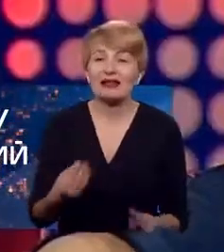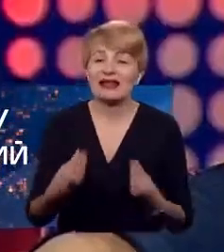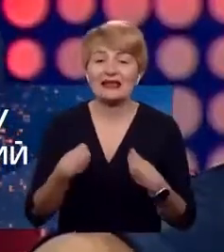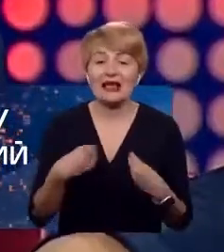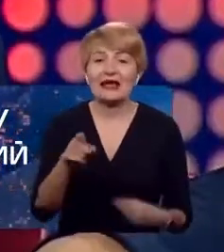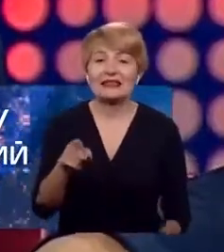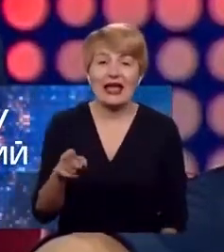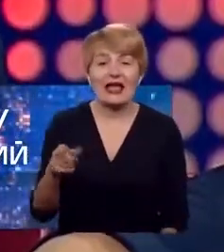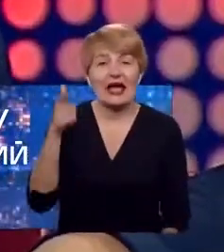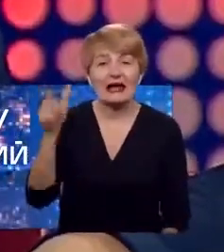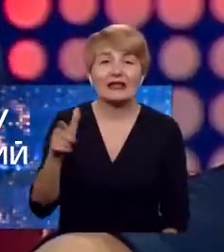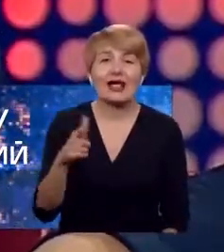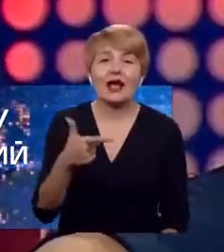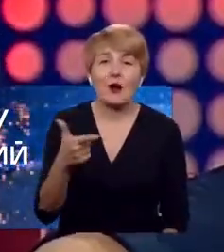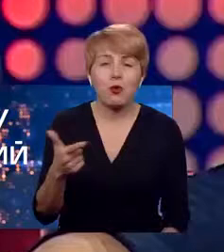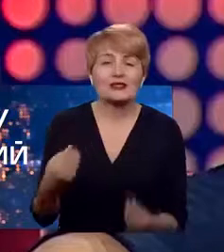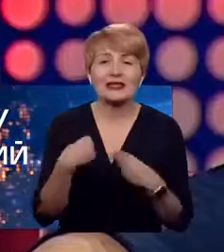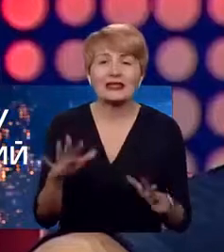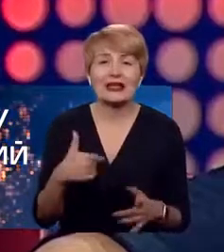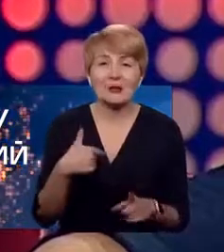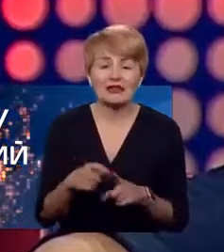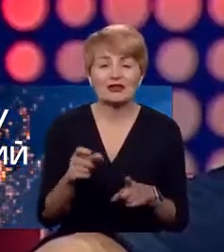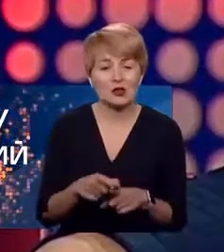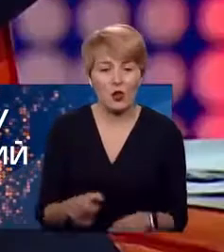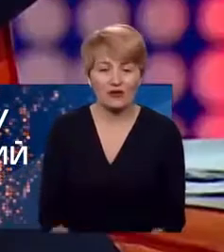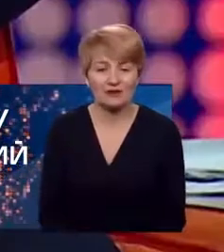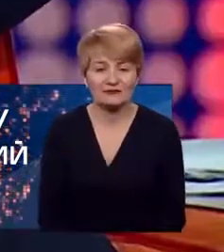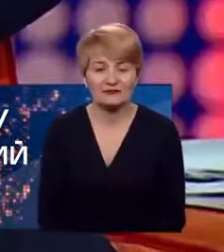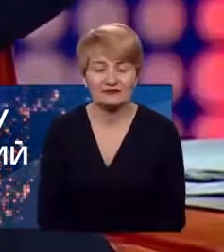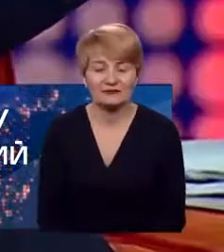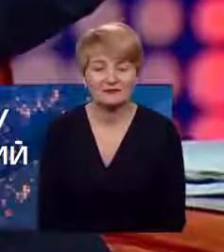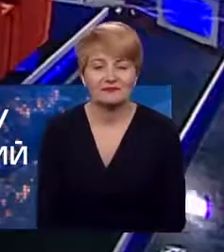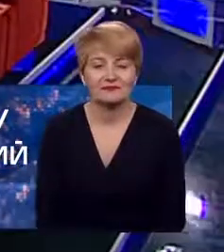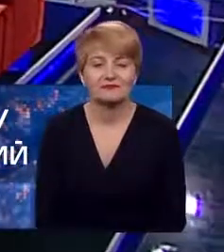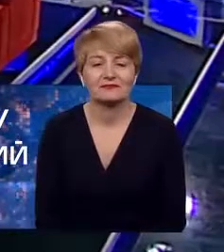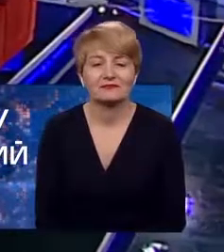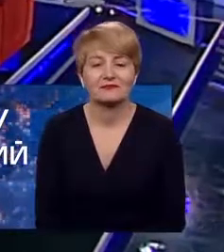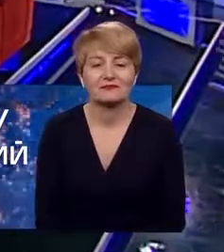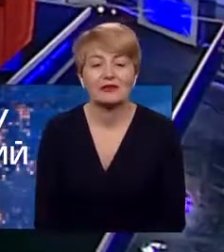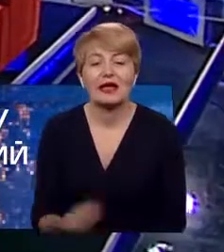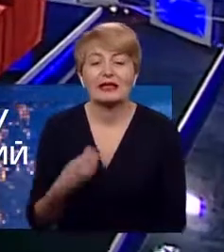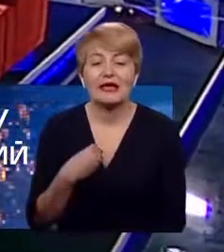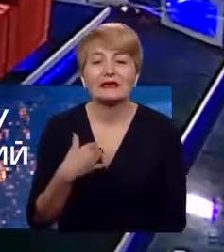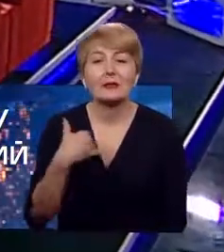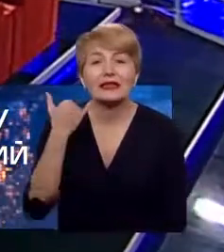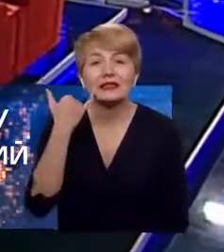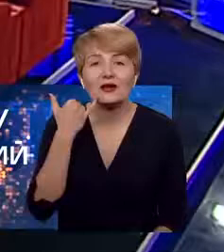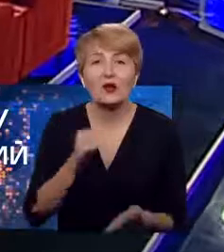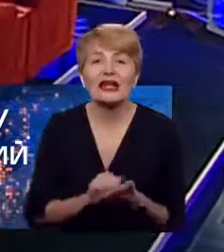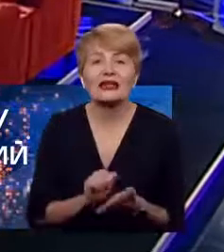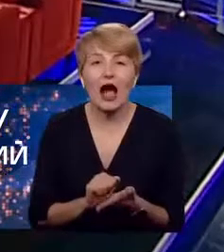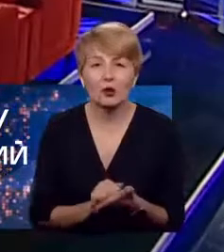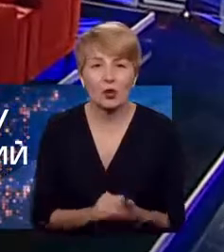клятий Ганапольський не дає мені. Разом з Андрієм 50 хвилин мовчимо. Давай, вже дуже довго. Дайте мені телефон редактора.